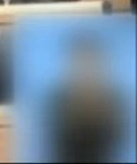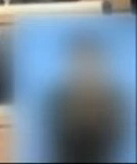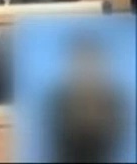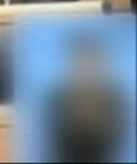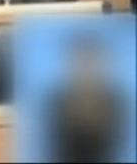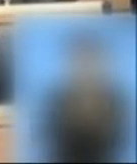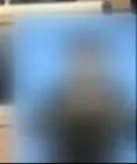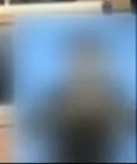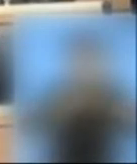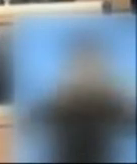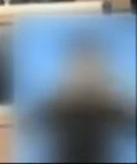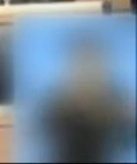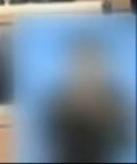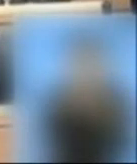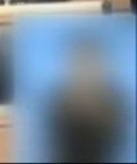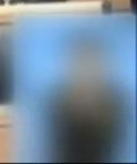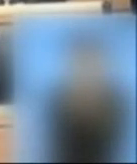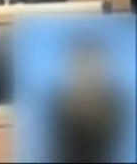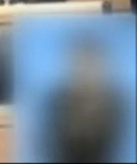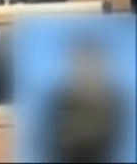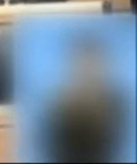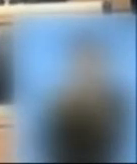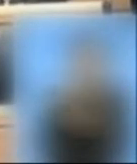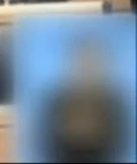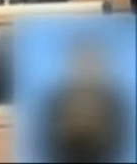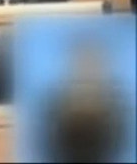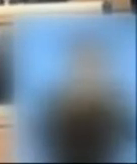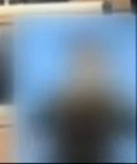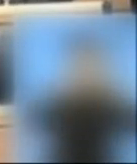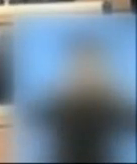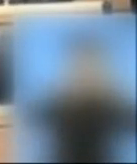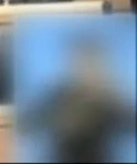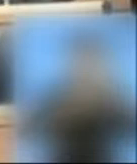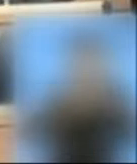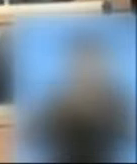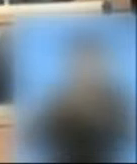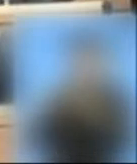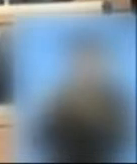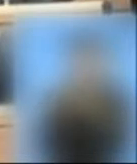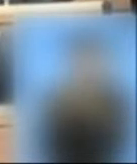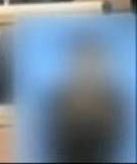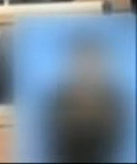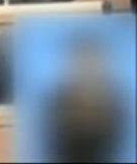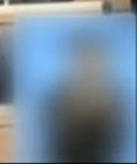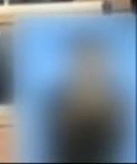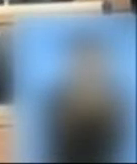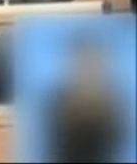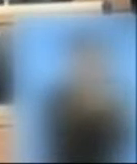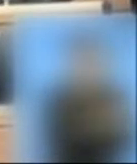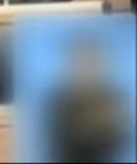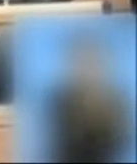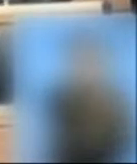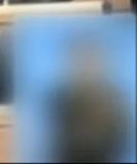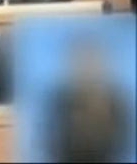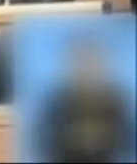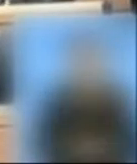แรกของการพิจารณาขอเปิดอภิปรายไม่ไว้วางใจนางสาวยิ่งลักษณ์ชินวัตรนายกรัฐมนตรีและรัฐมนตรีว่าการกระทรวงกลาโห